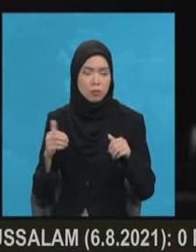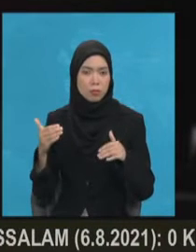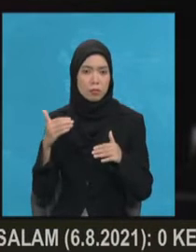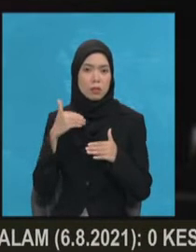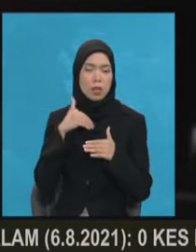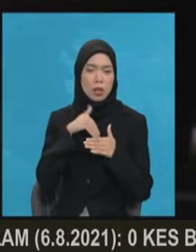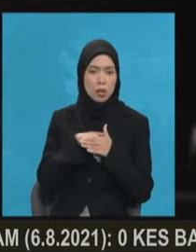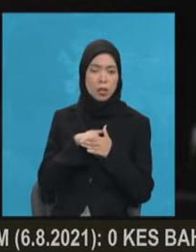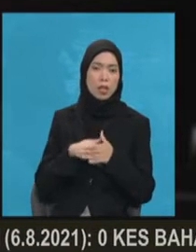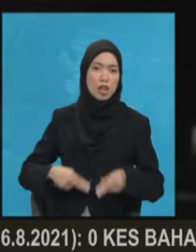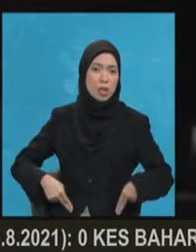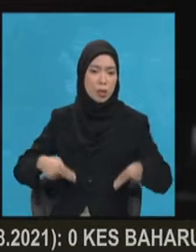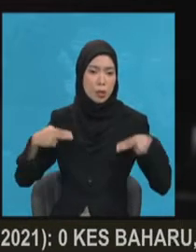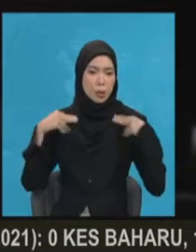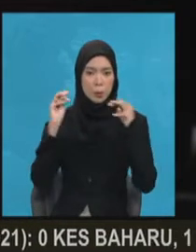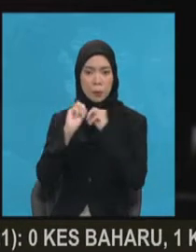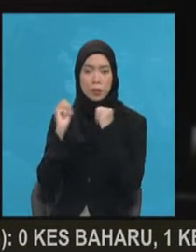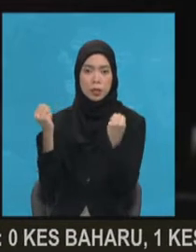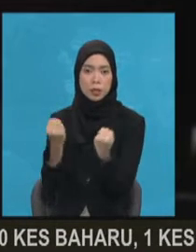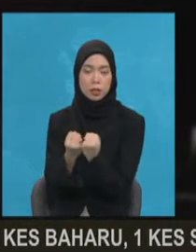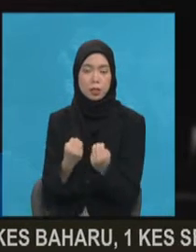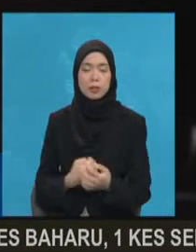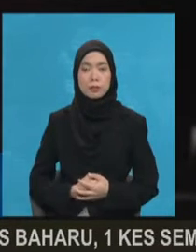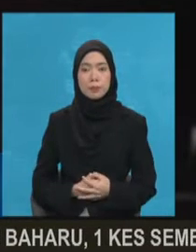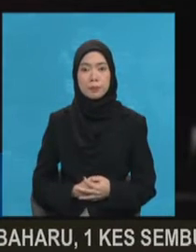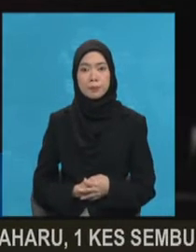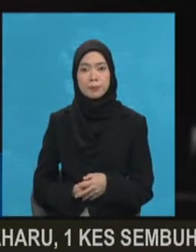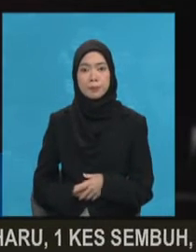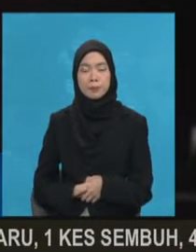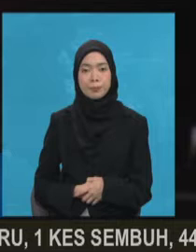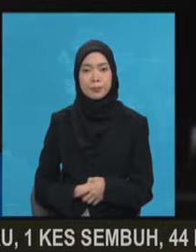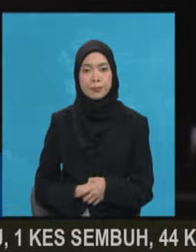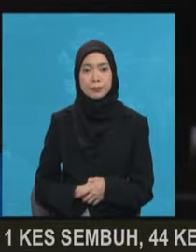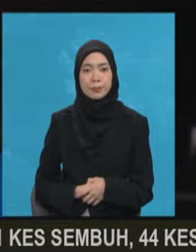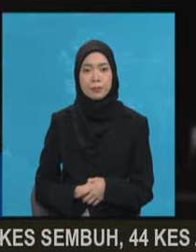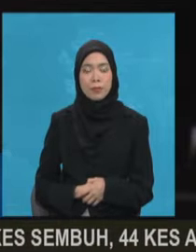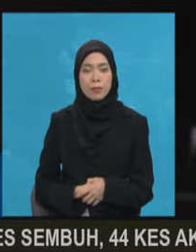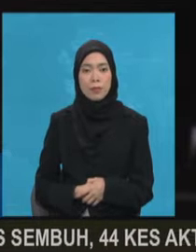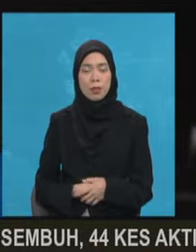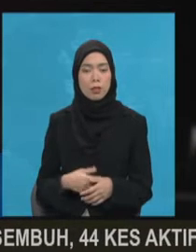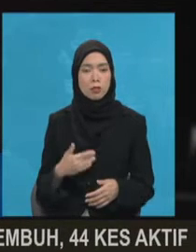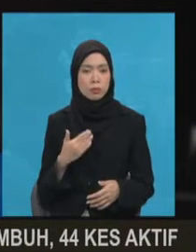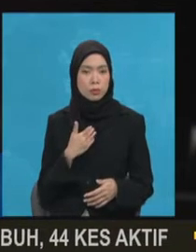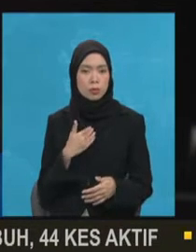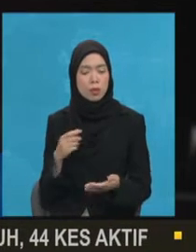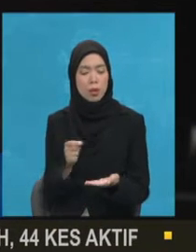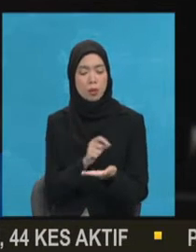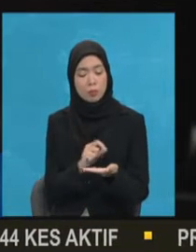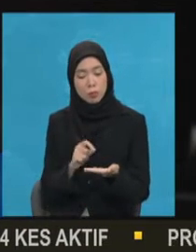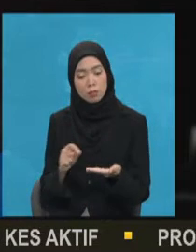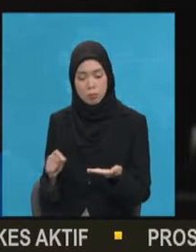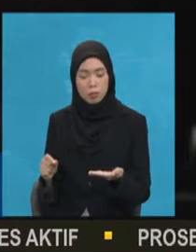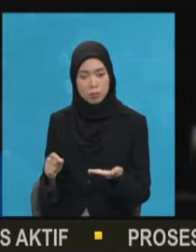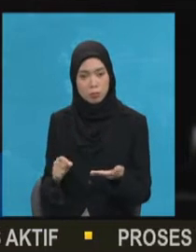masyarakat kita yang saya menulis cerita ini dengan mengira